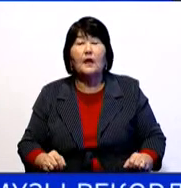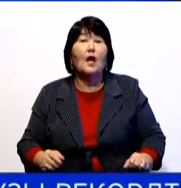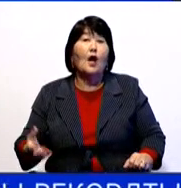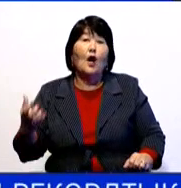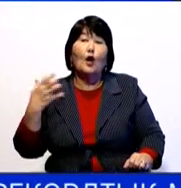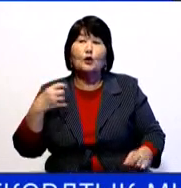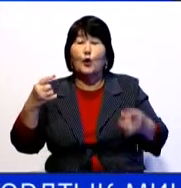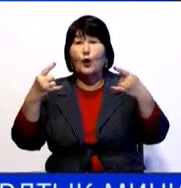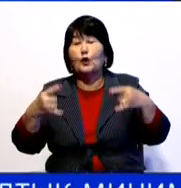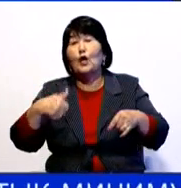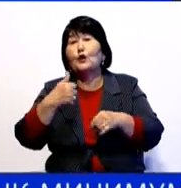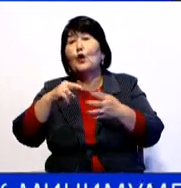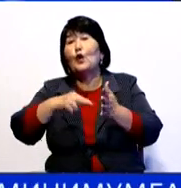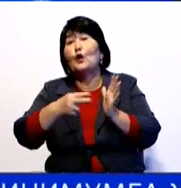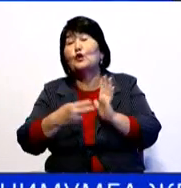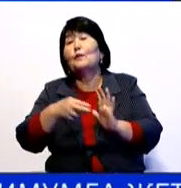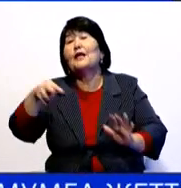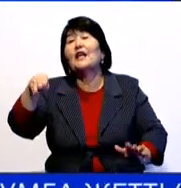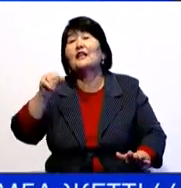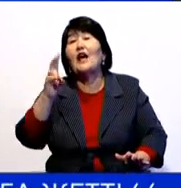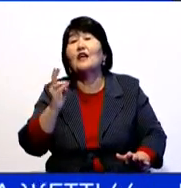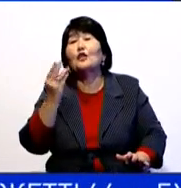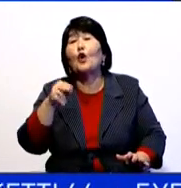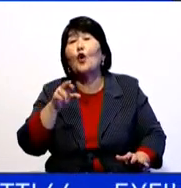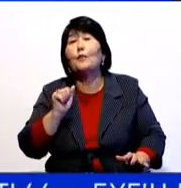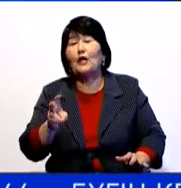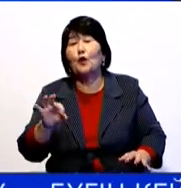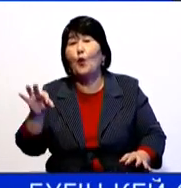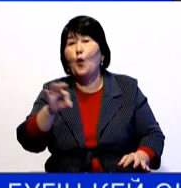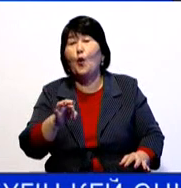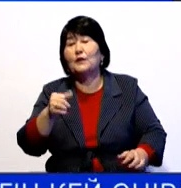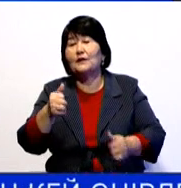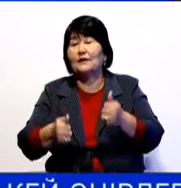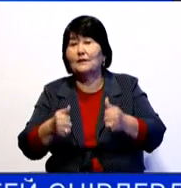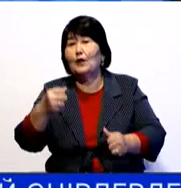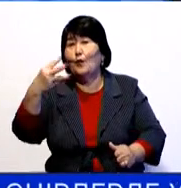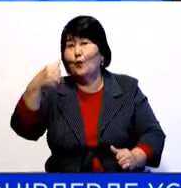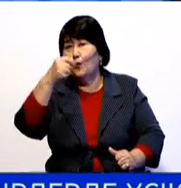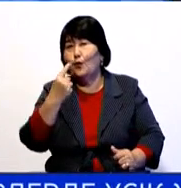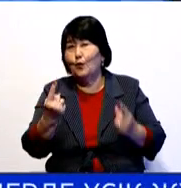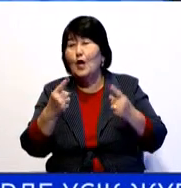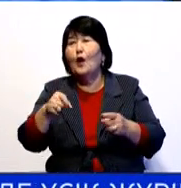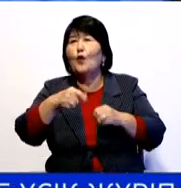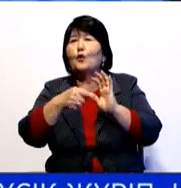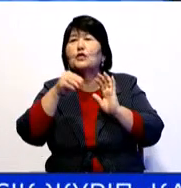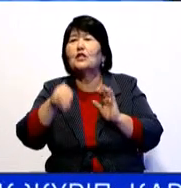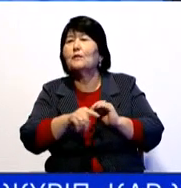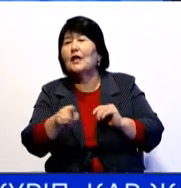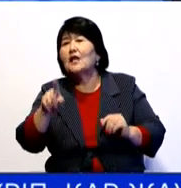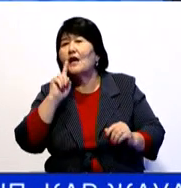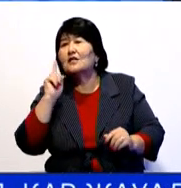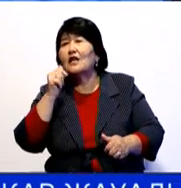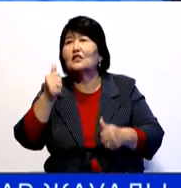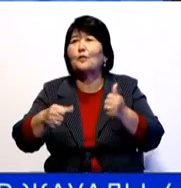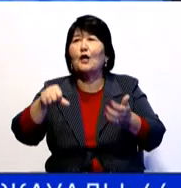Kızılorda telearnasının töl jobası Taŋ Şolpan oblıstık telebaykauına 30 yıl. Osu uakt aralığında 17 000'dan astam jas